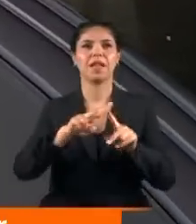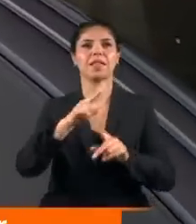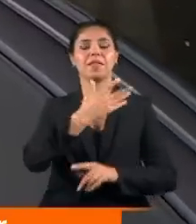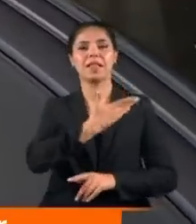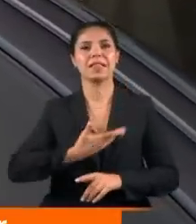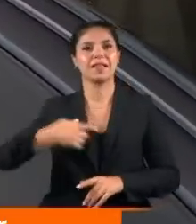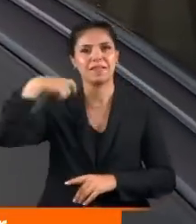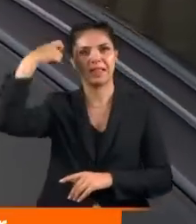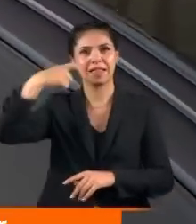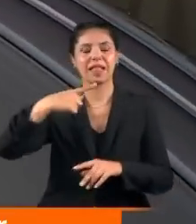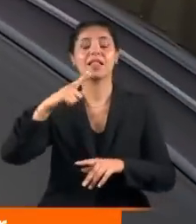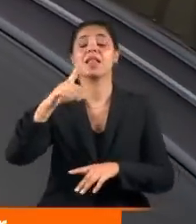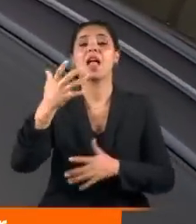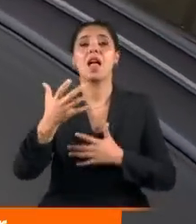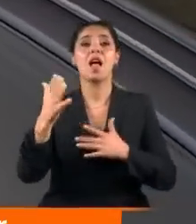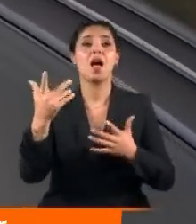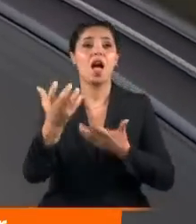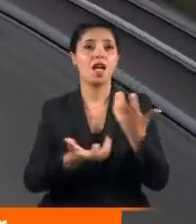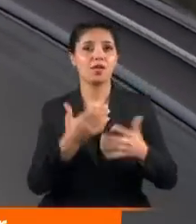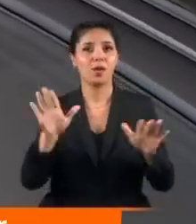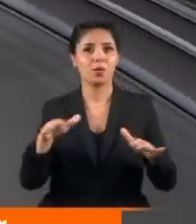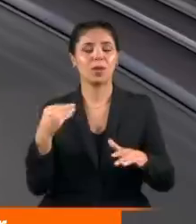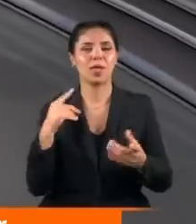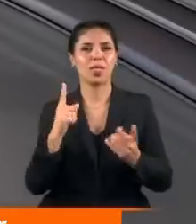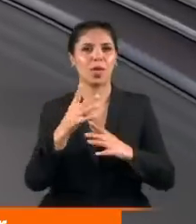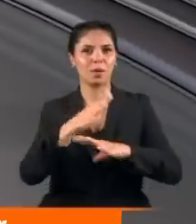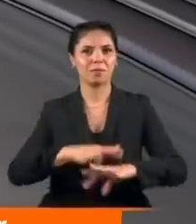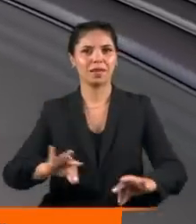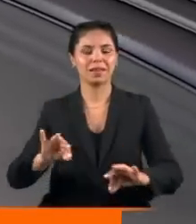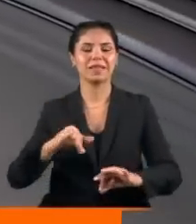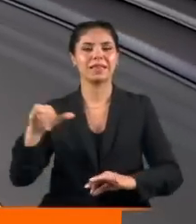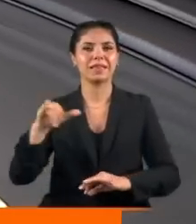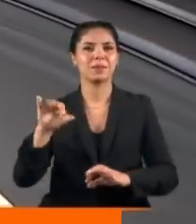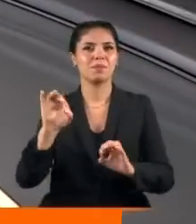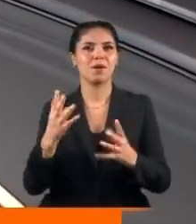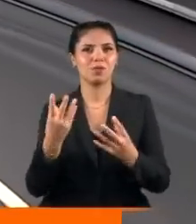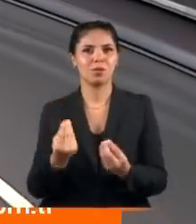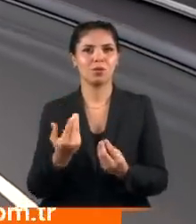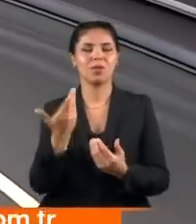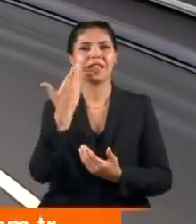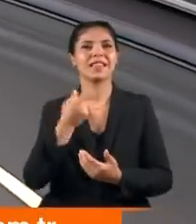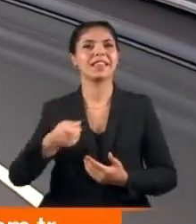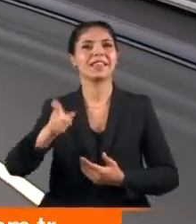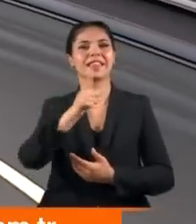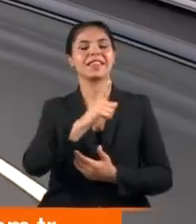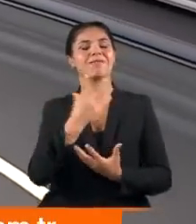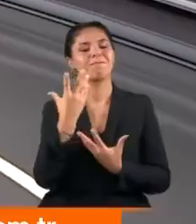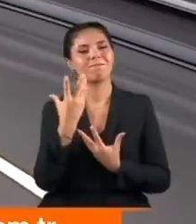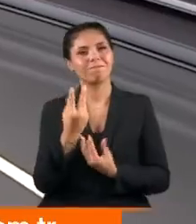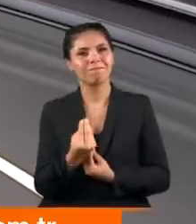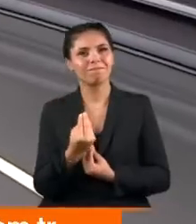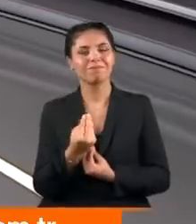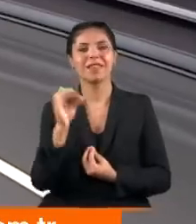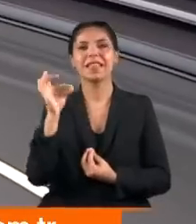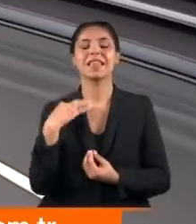ATV'nin sevilen dizisi Ateş Kuşları yeni sezonu hazır. Yakında yeniden ATV ekranlarında olacak ve seyirciyi yine ekrana kilitleyecek.